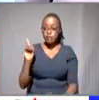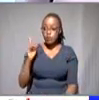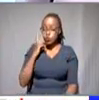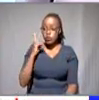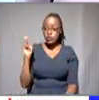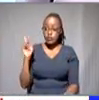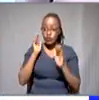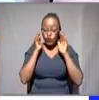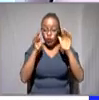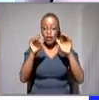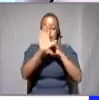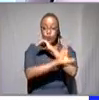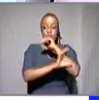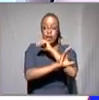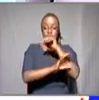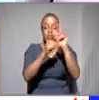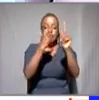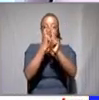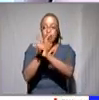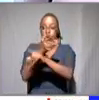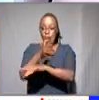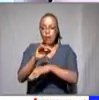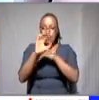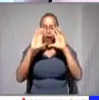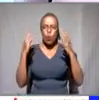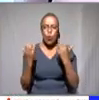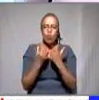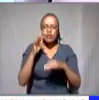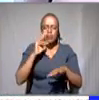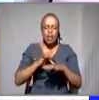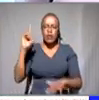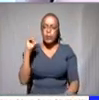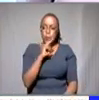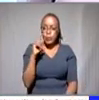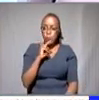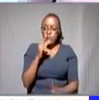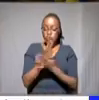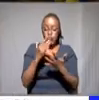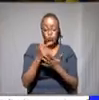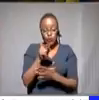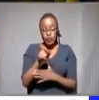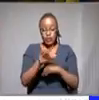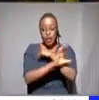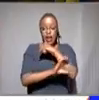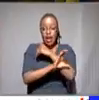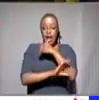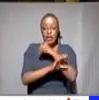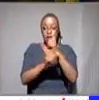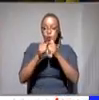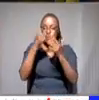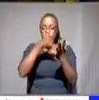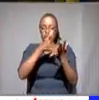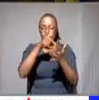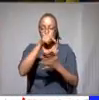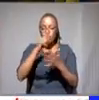tologororie mafrori matiganete dhini wadhe marie mago meiruo na gekiro kinene. Na mamo mama frori maya tura agutarari hamudhenya wao